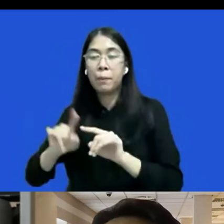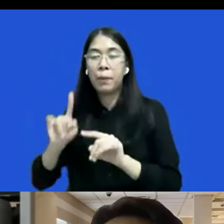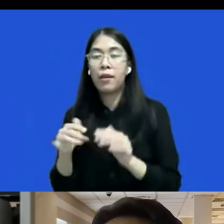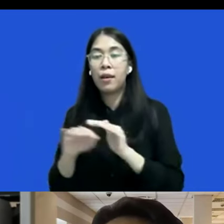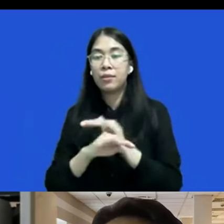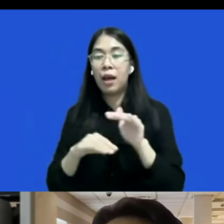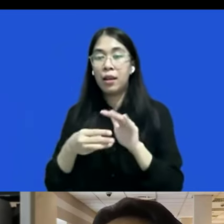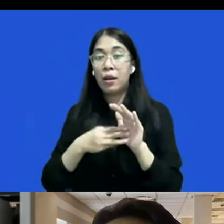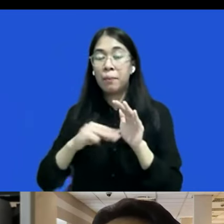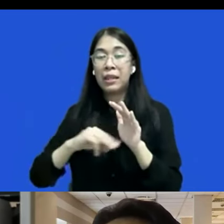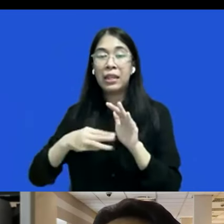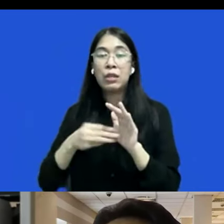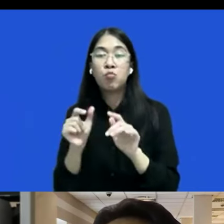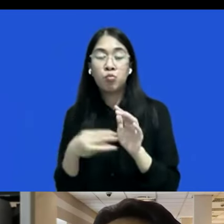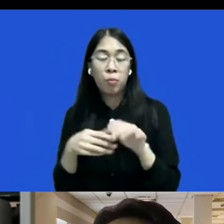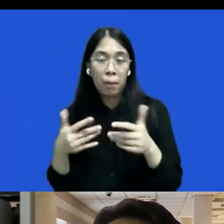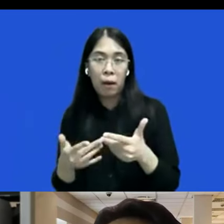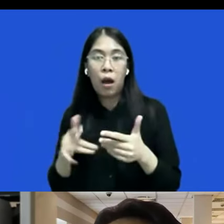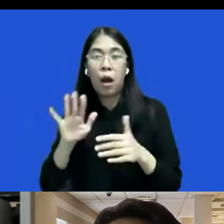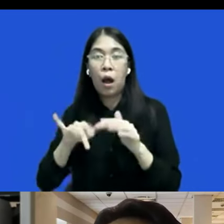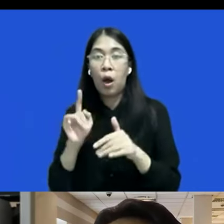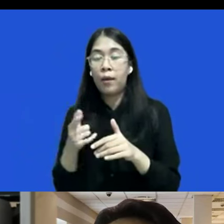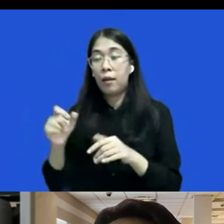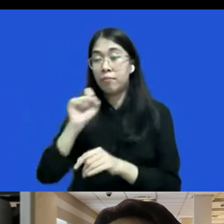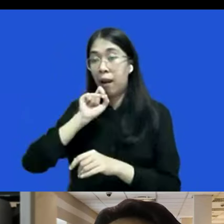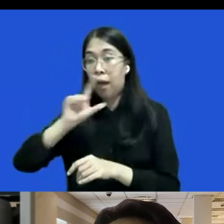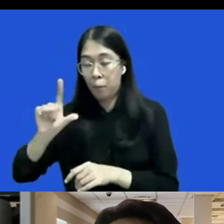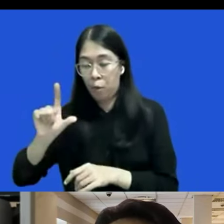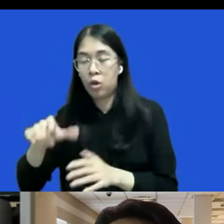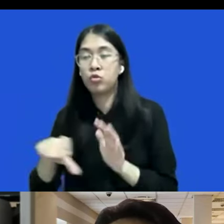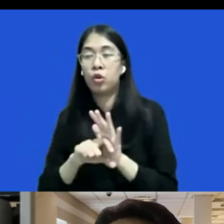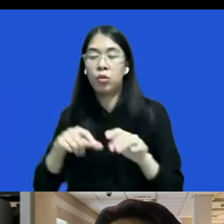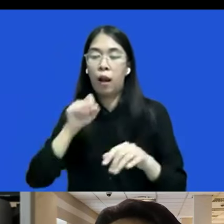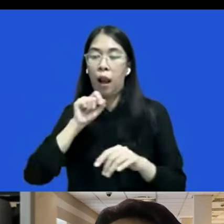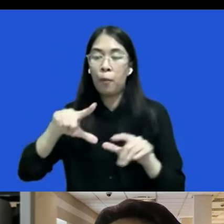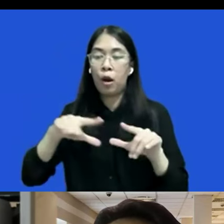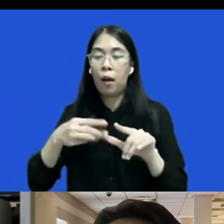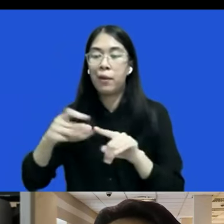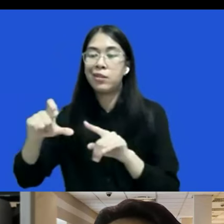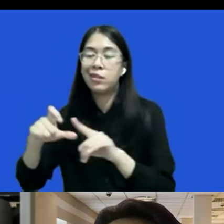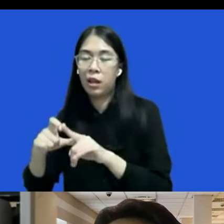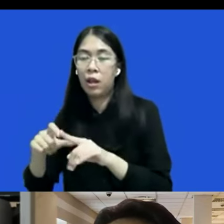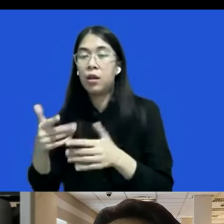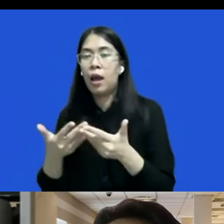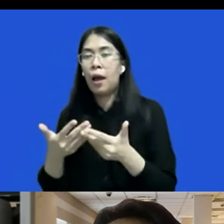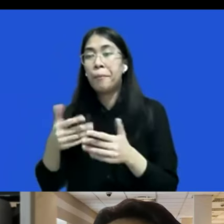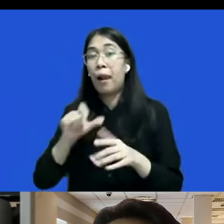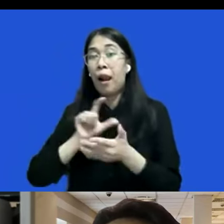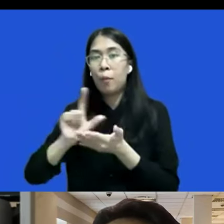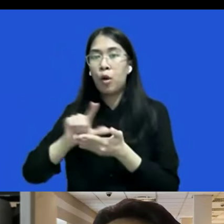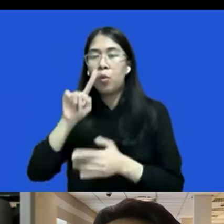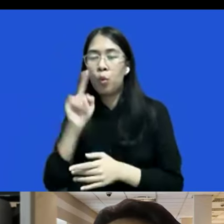itu apa? Standar minimumnya, kalau ada orang lapor, dia bikin laporan A, B, C, D, minimumnya adalah laporan itu